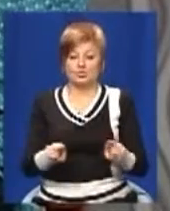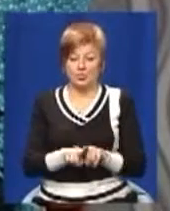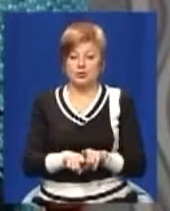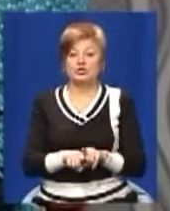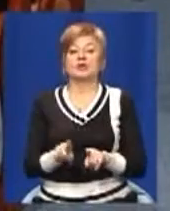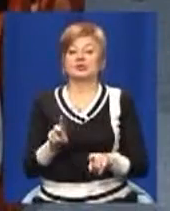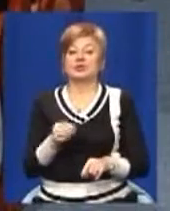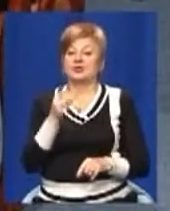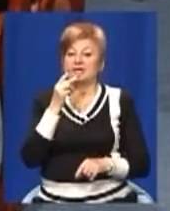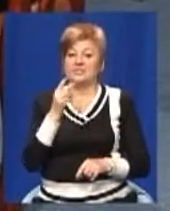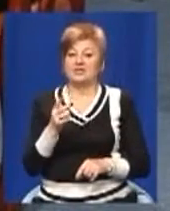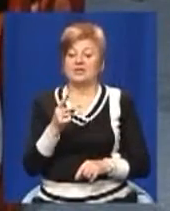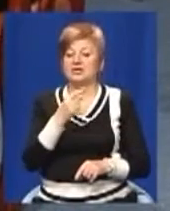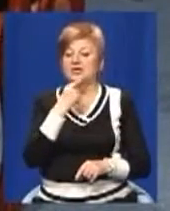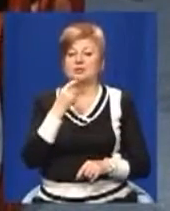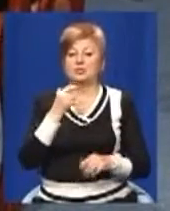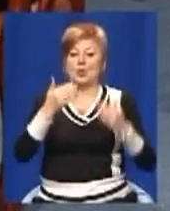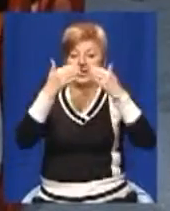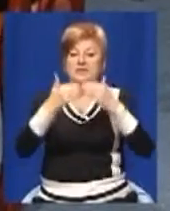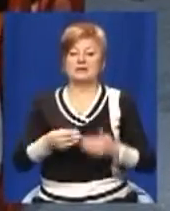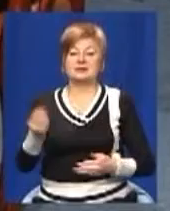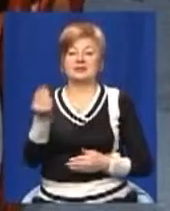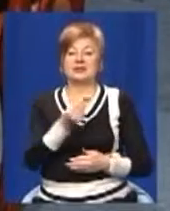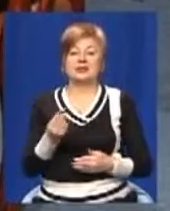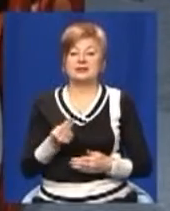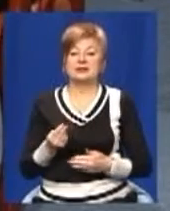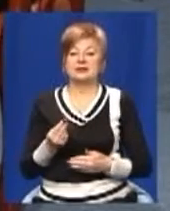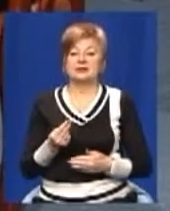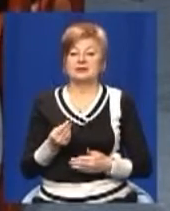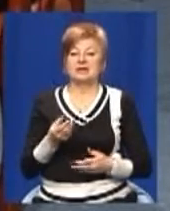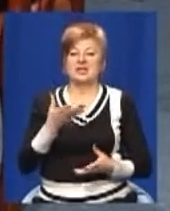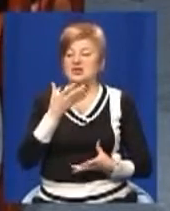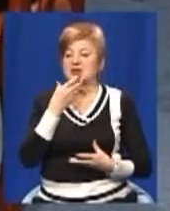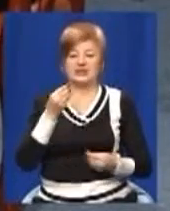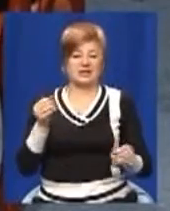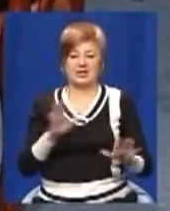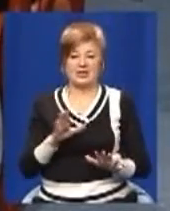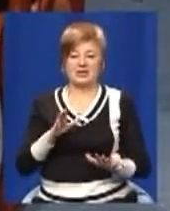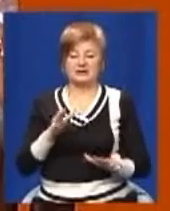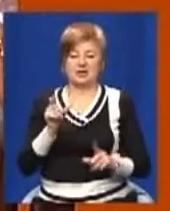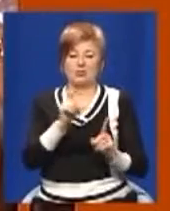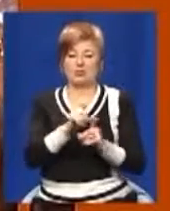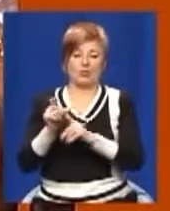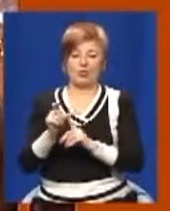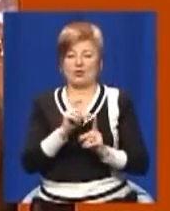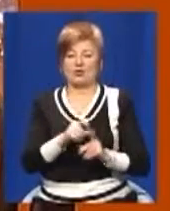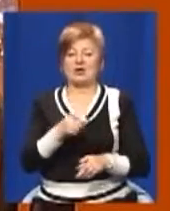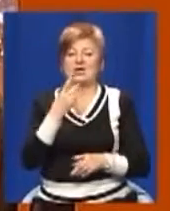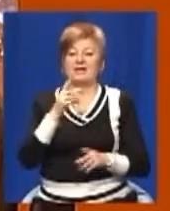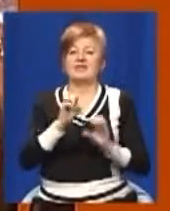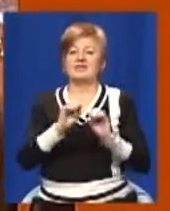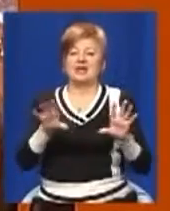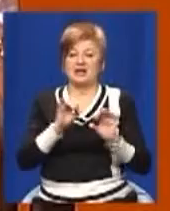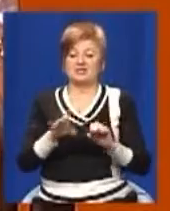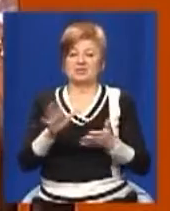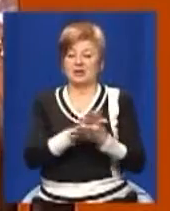чи, до речі, бачила ти дуже багато на стінах, розмальовують різні такі негарні малюнки або там букви. Бачила якісь на рекламах.